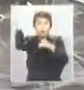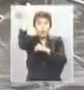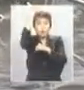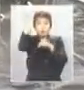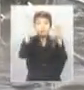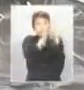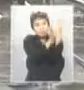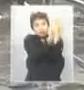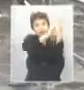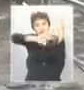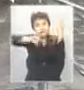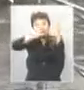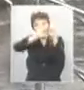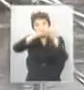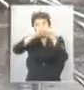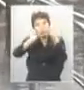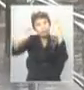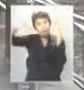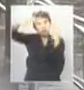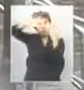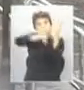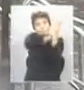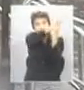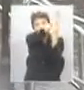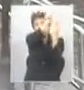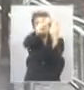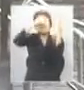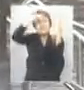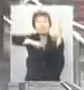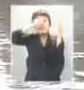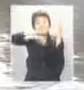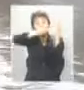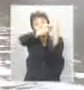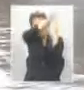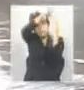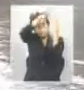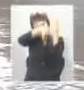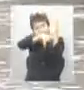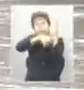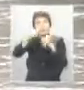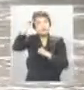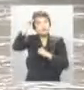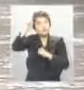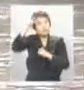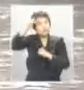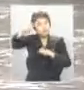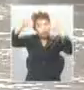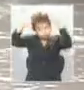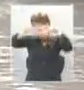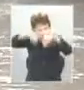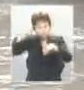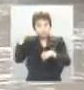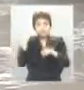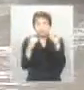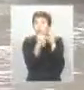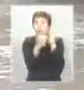อกเฉีงใต้พัตวปกครุมบริเวณประเทศไยตอนบนทำให้ประเทศไยมีฝนกờจัยในระยะ 1-2ันนี้ส่วกรุงเทพมหาน